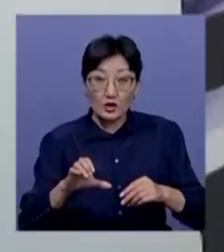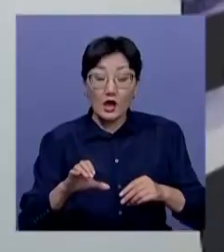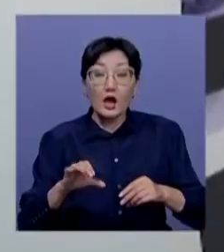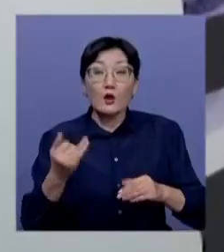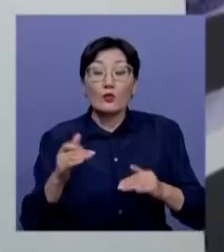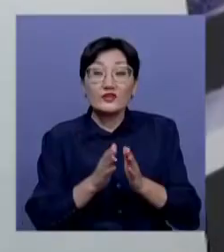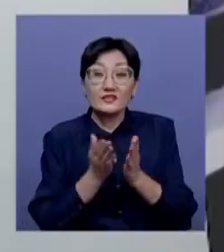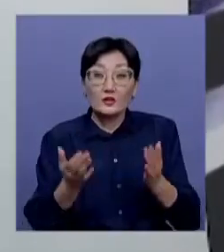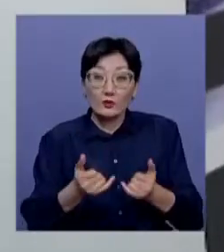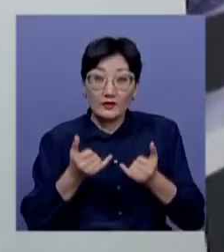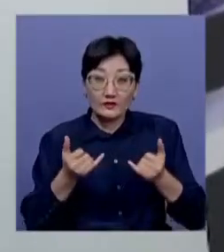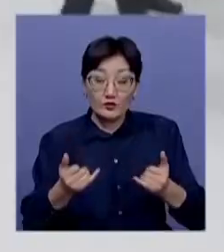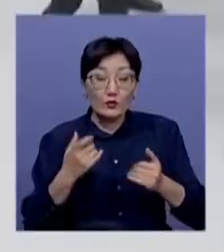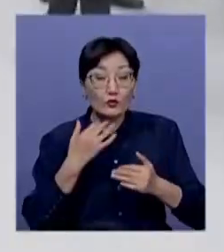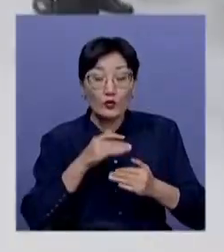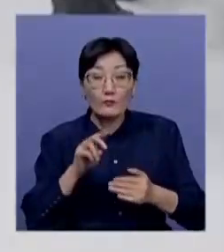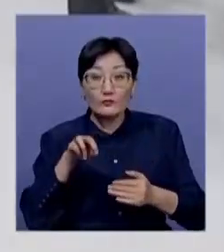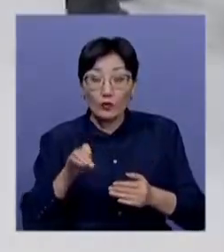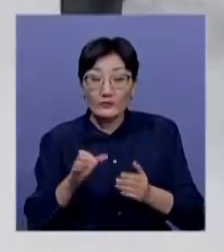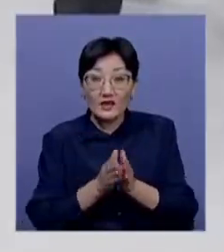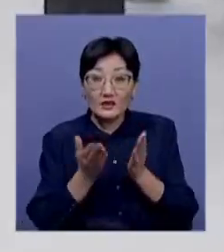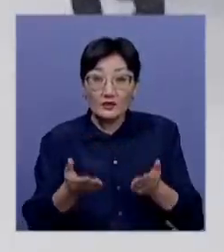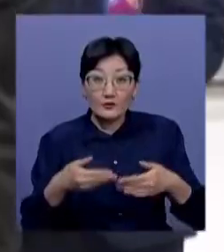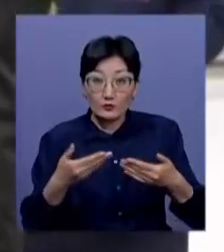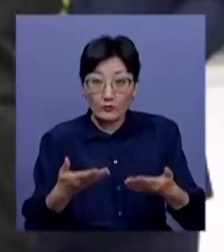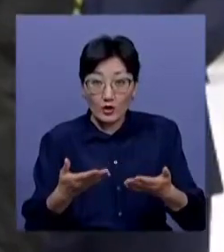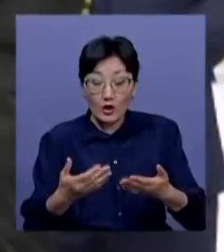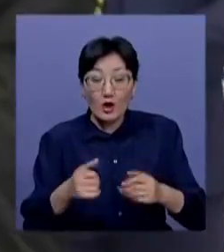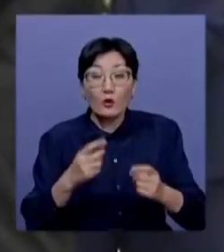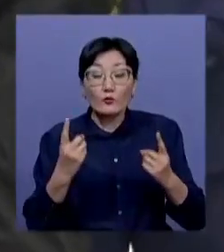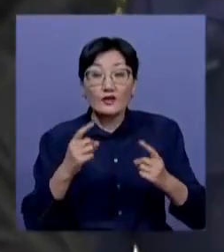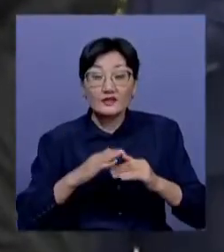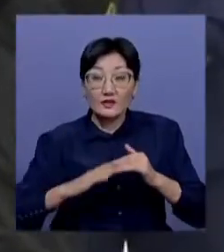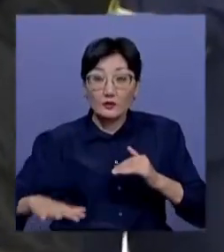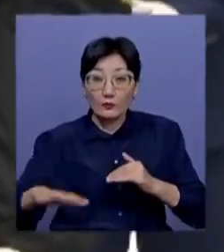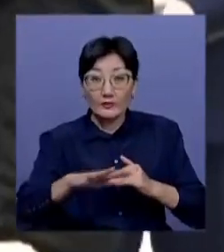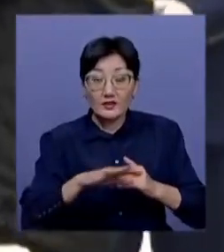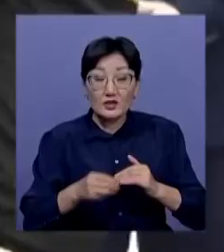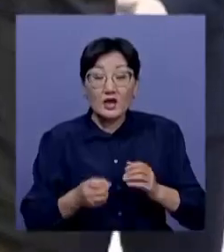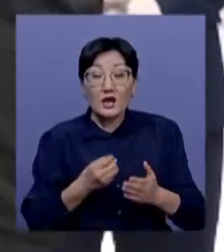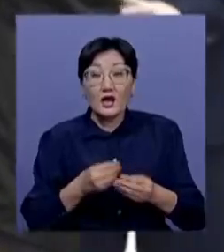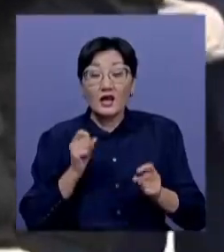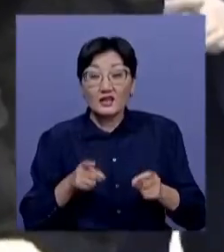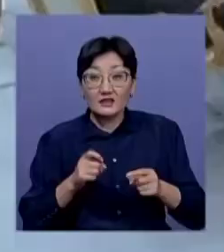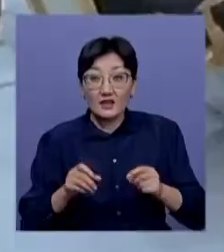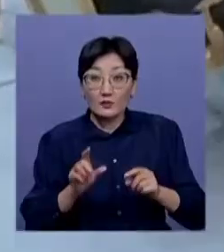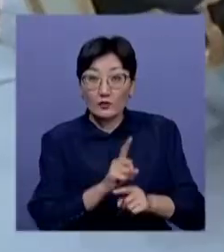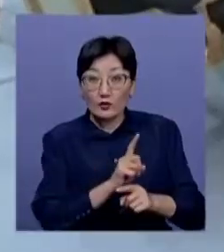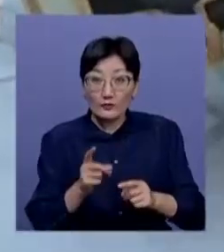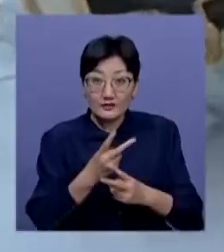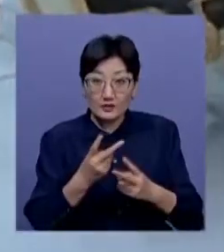хәкімнің шығармашылығына арналған көп томдығы ұсынылды. Қасым Жомарт Тоқаев Ұлы дала алтыны археологиялық көрмесін аралап көргеннен